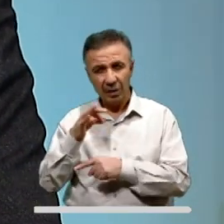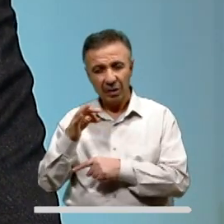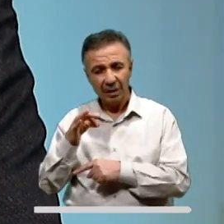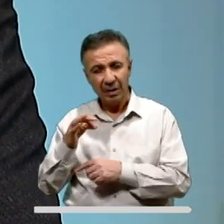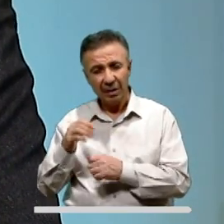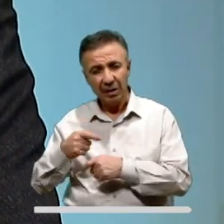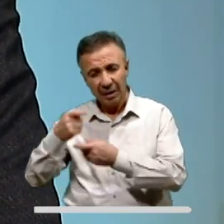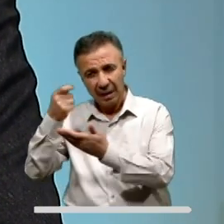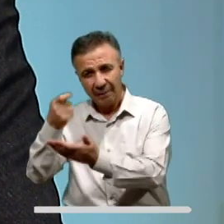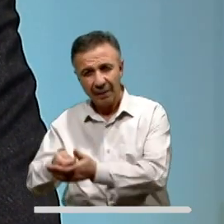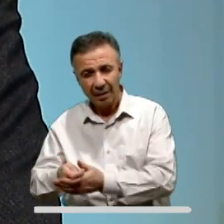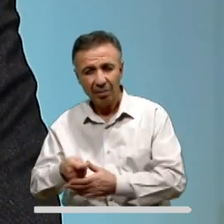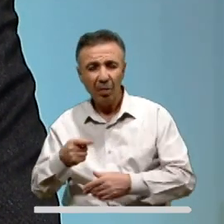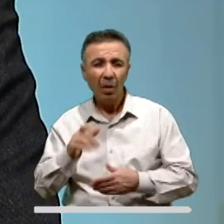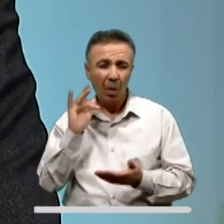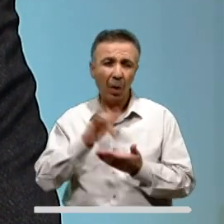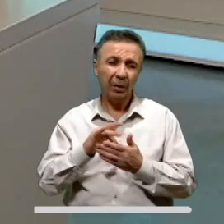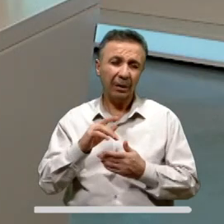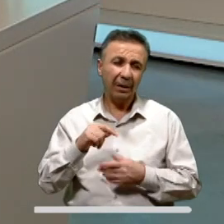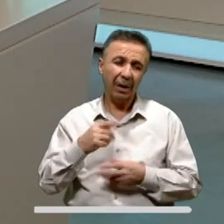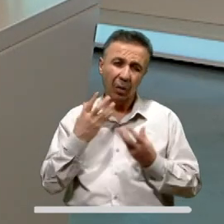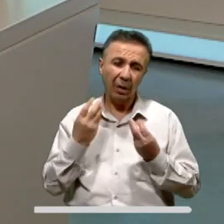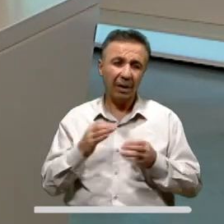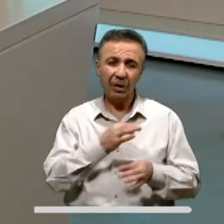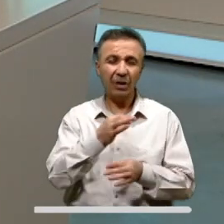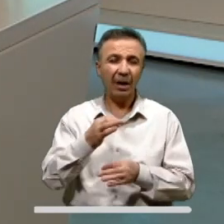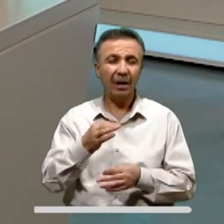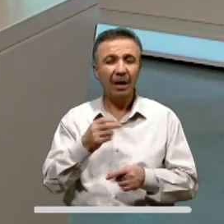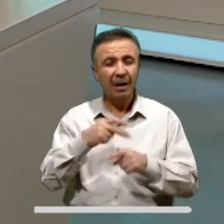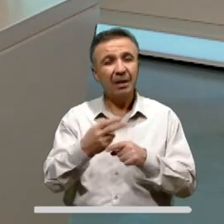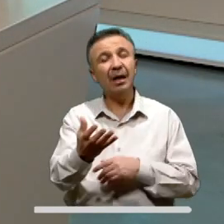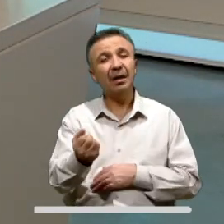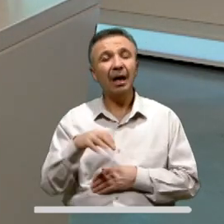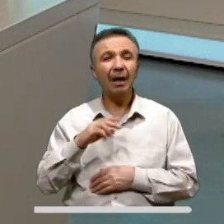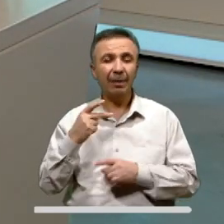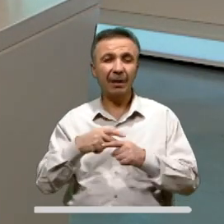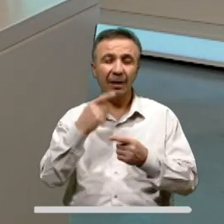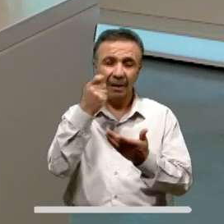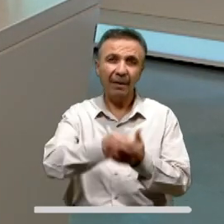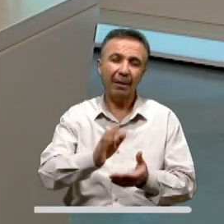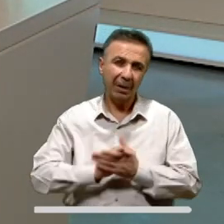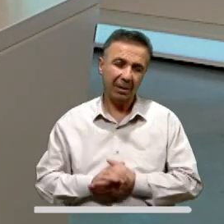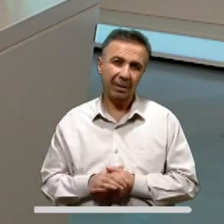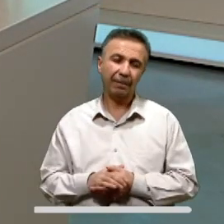zekat verir ne de zekat alır. Bu orta derece ise kimdir? Elinde